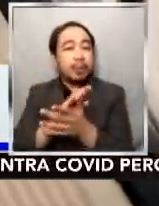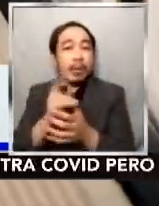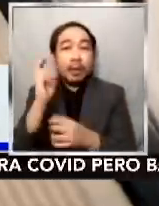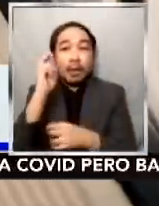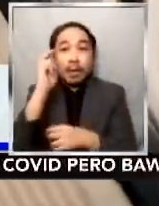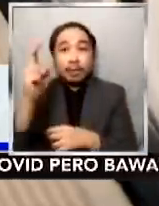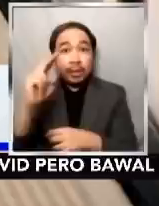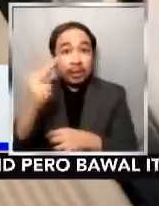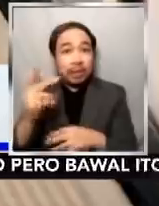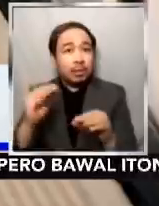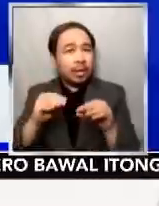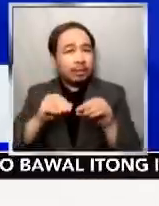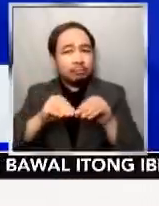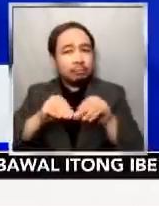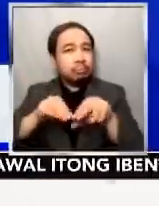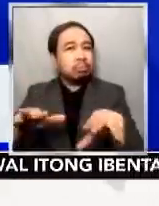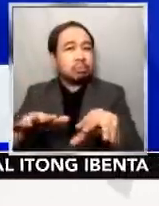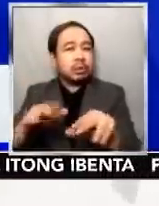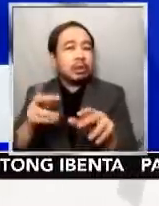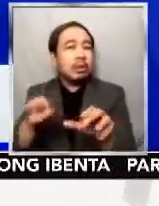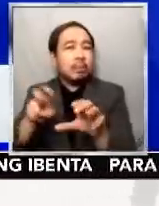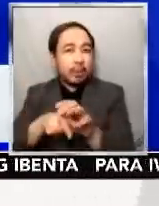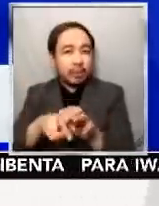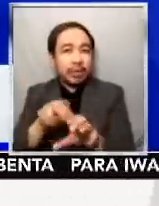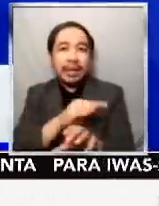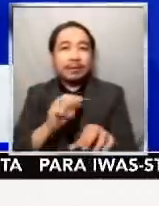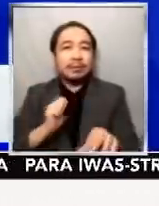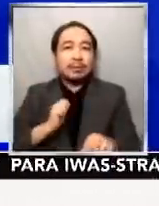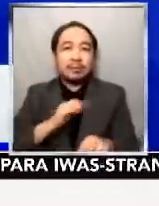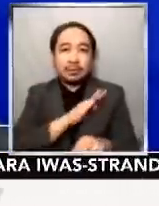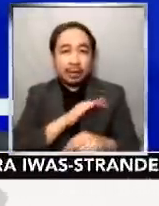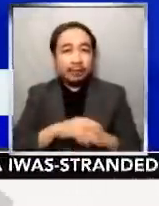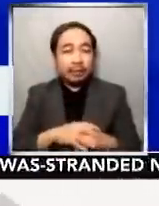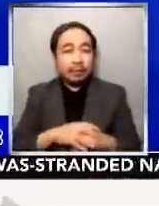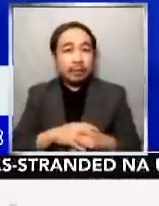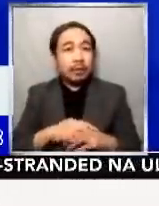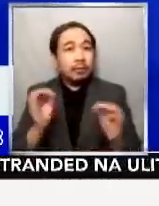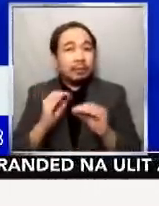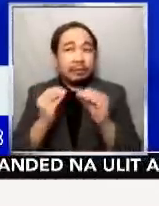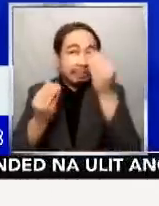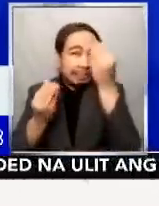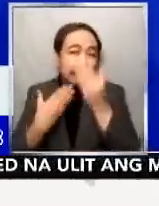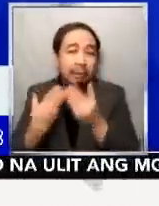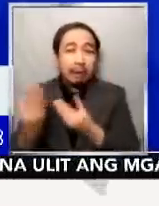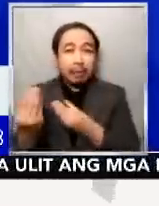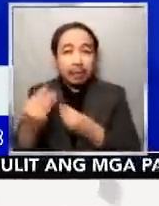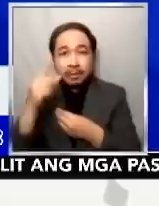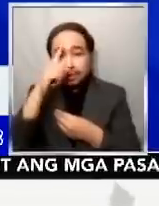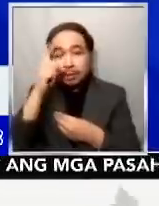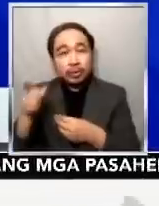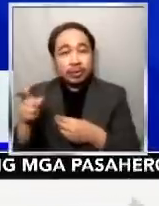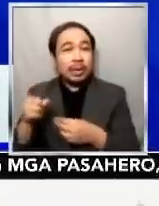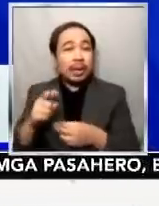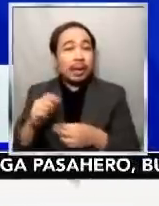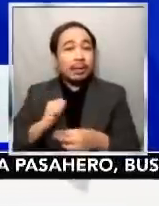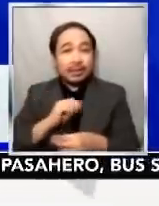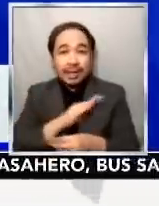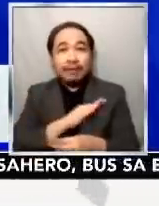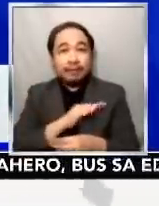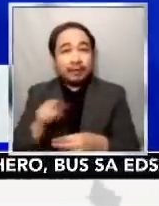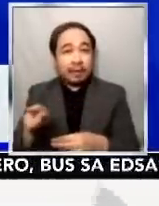ng mga pasahero at mga teller. Wala pa kaming report na ganyan kasi ang mga tellers and station personnel natin, naka-full PPE yan.